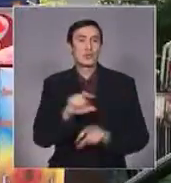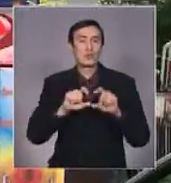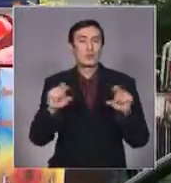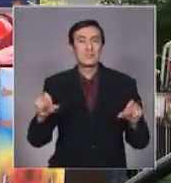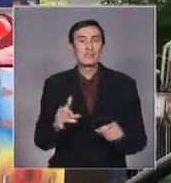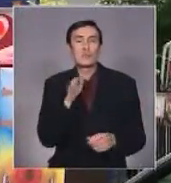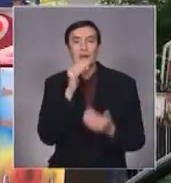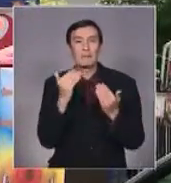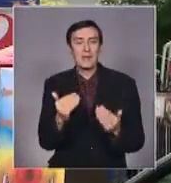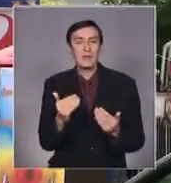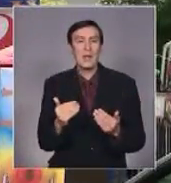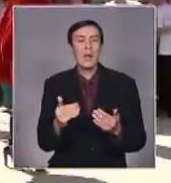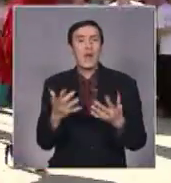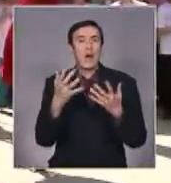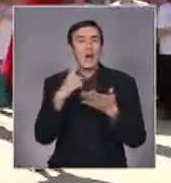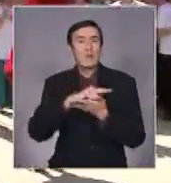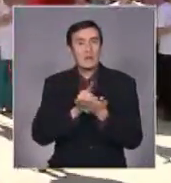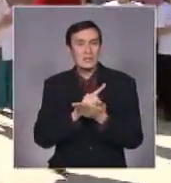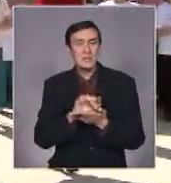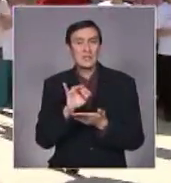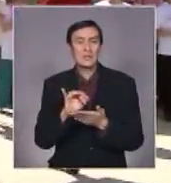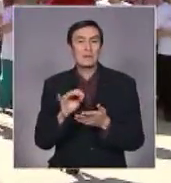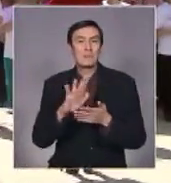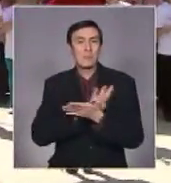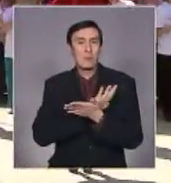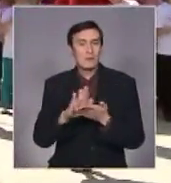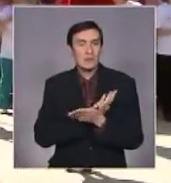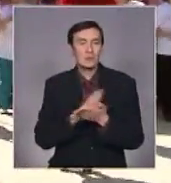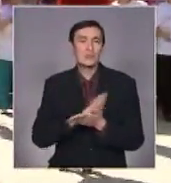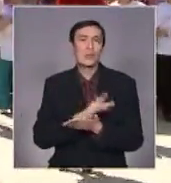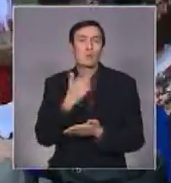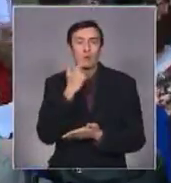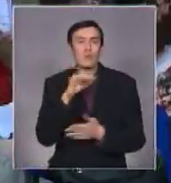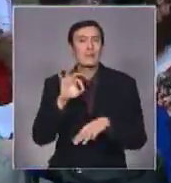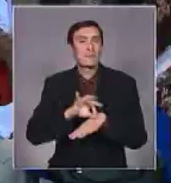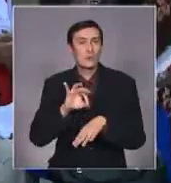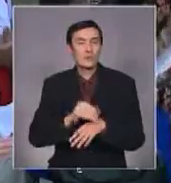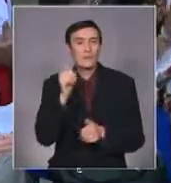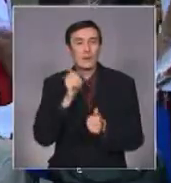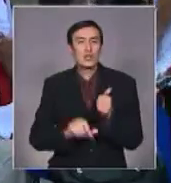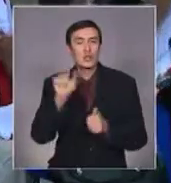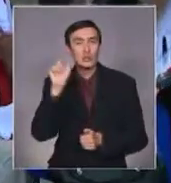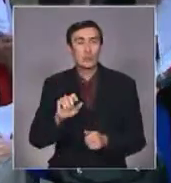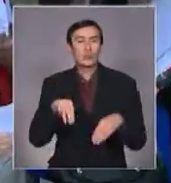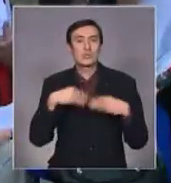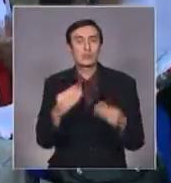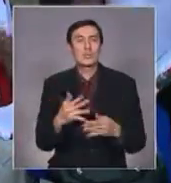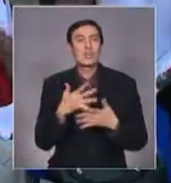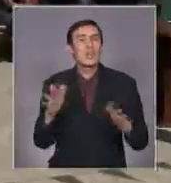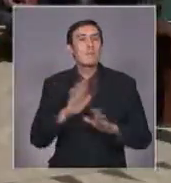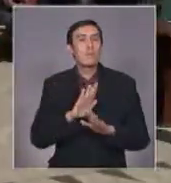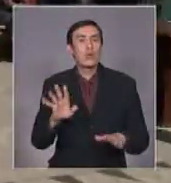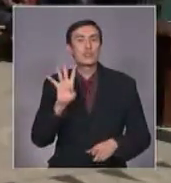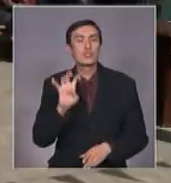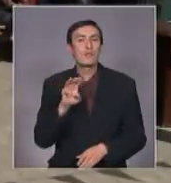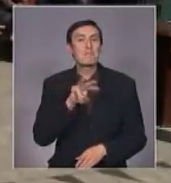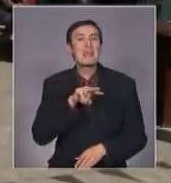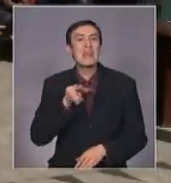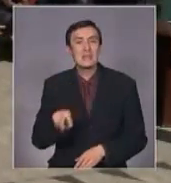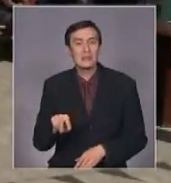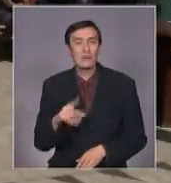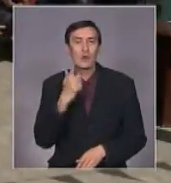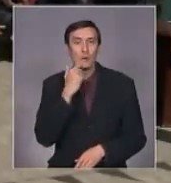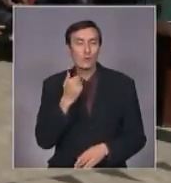получило современные анализаторы и приборы для фильтрации крови от вирусов. Каждый донор за один раз сдает не более 400 мл